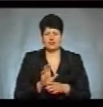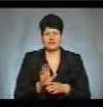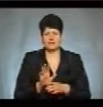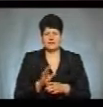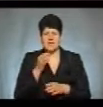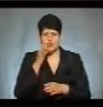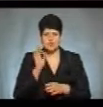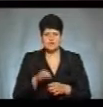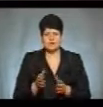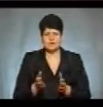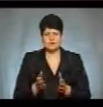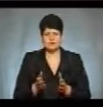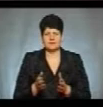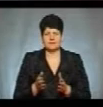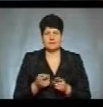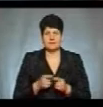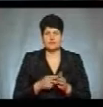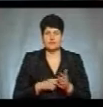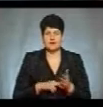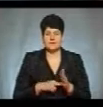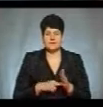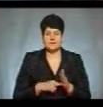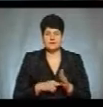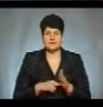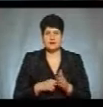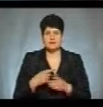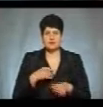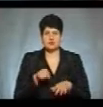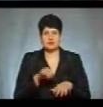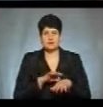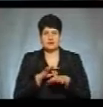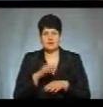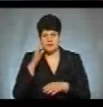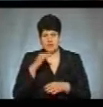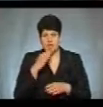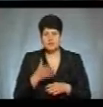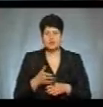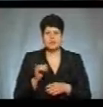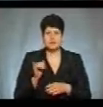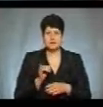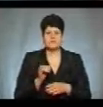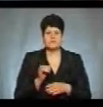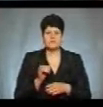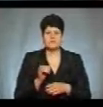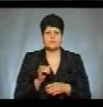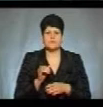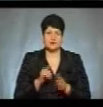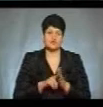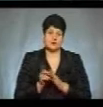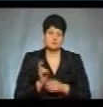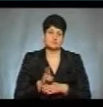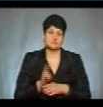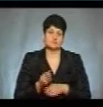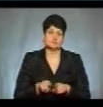як досвідченою, що в цьому плані. Мене сюди привів тато, тому що він почав тренувати і я почала ходити